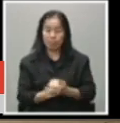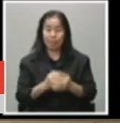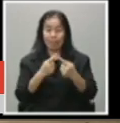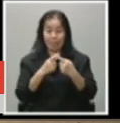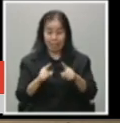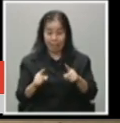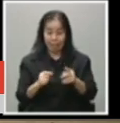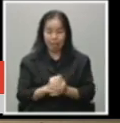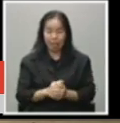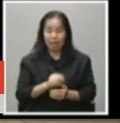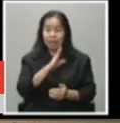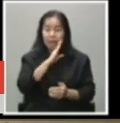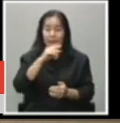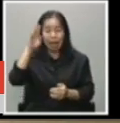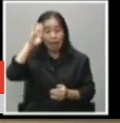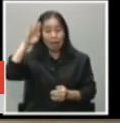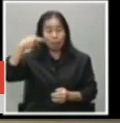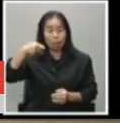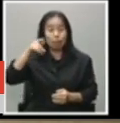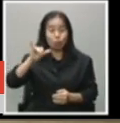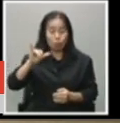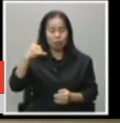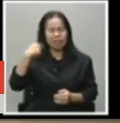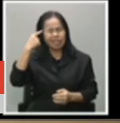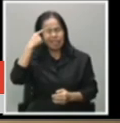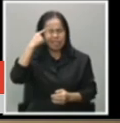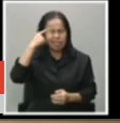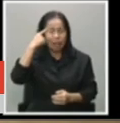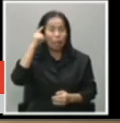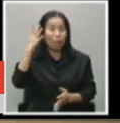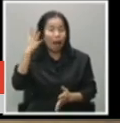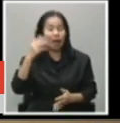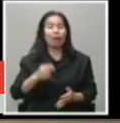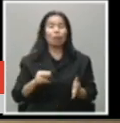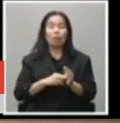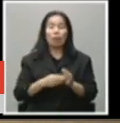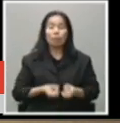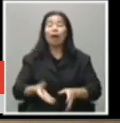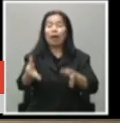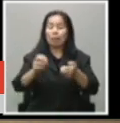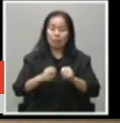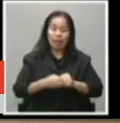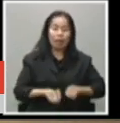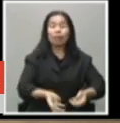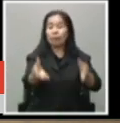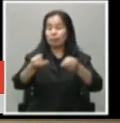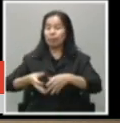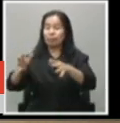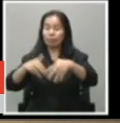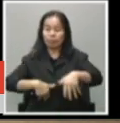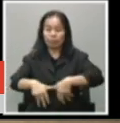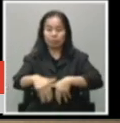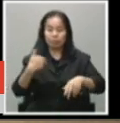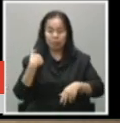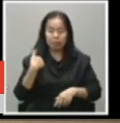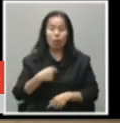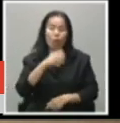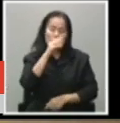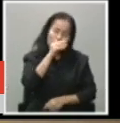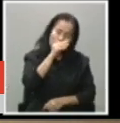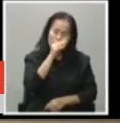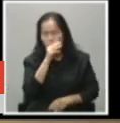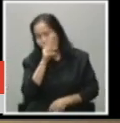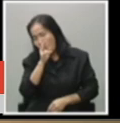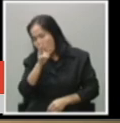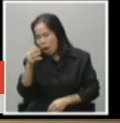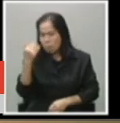งแล้วเวลาที่ท่านพลเอกประยุทธ์จันทร์โอชาคิดอะไรไม่ออกก็มักจะโยนปัญหากลับไปให้ประชาชนก่นด่าว่าทำไมพี่น้องประชา